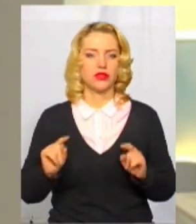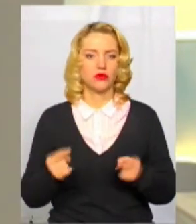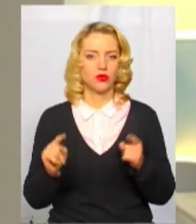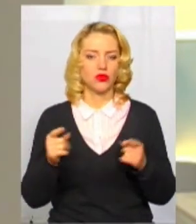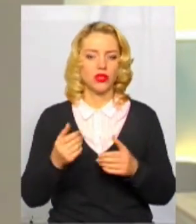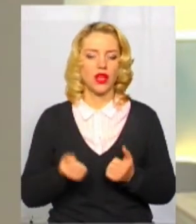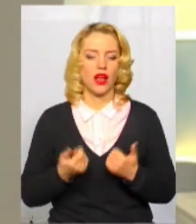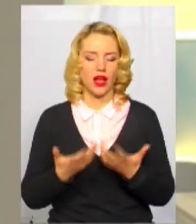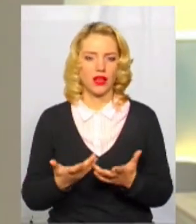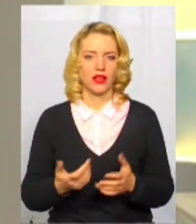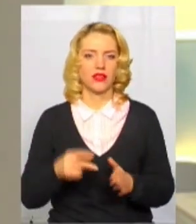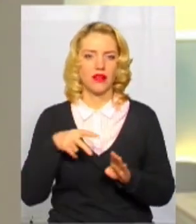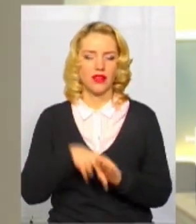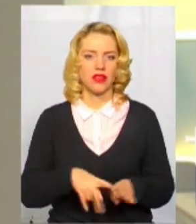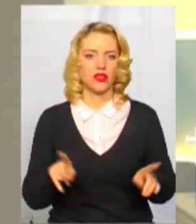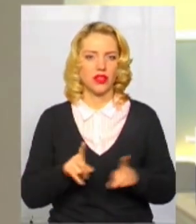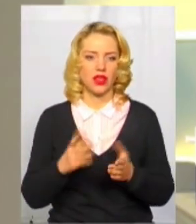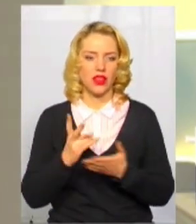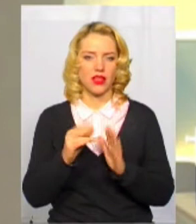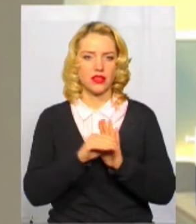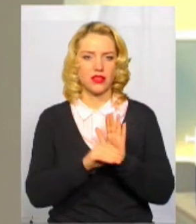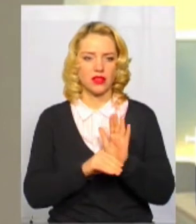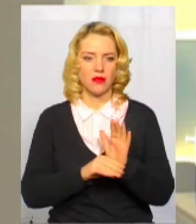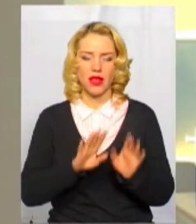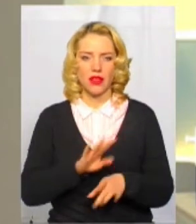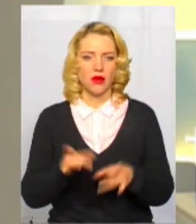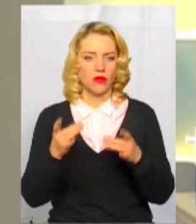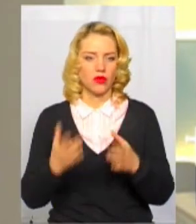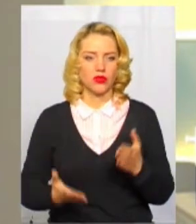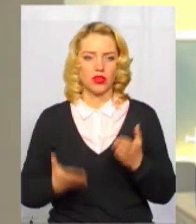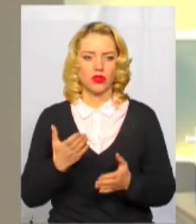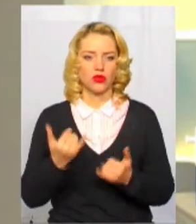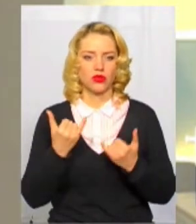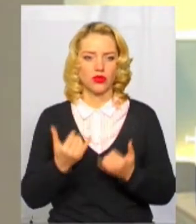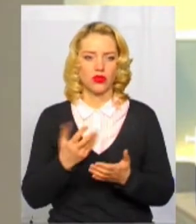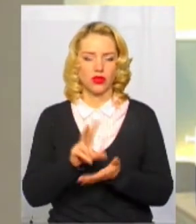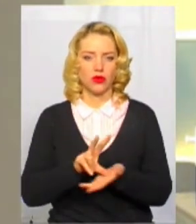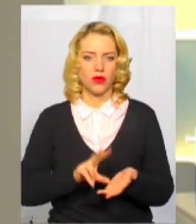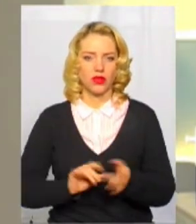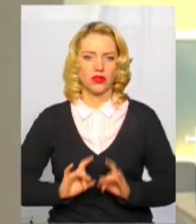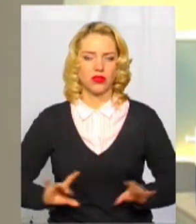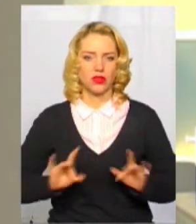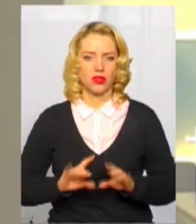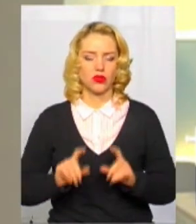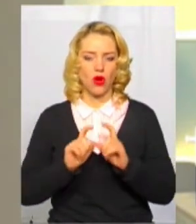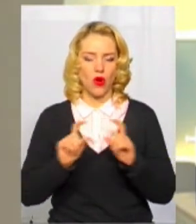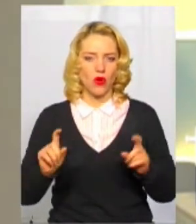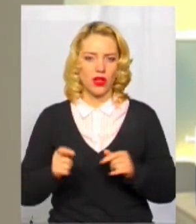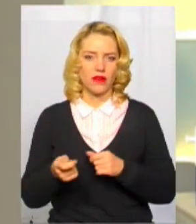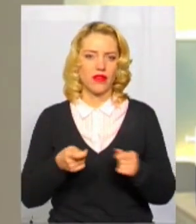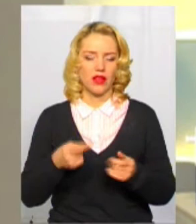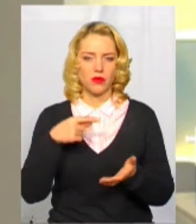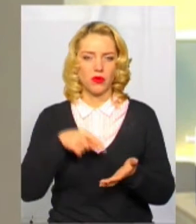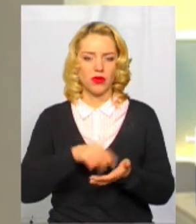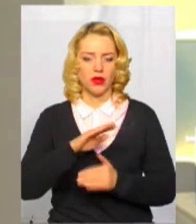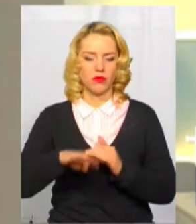ту кількість навантаження, яке сьогодні на системі, досить непросто. Якщо ми сьогодні, до прикладу, скажу, органи влади підпадають